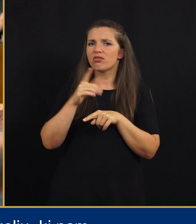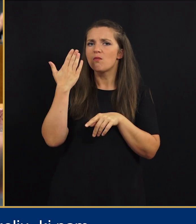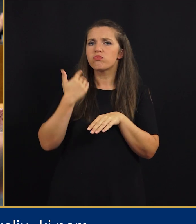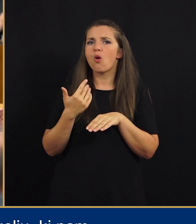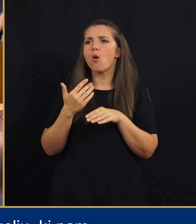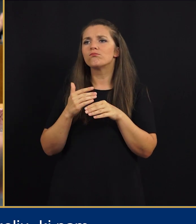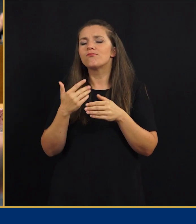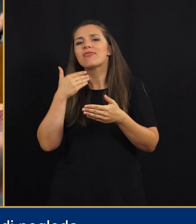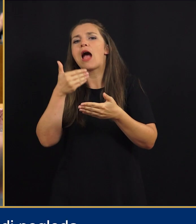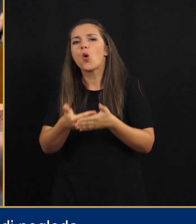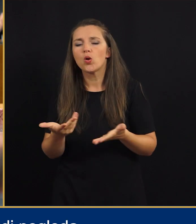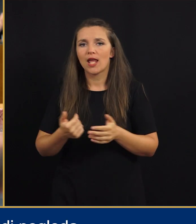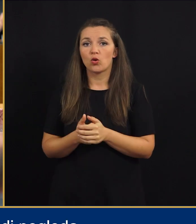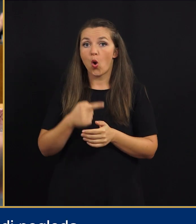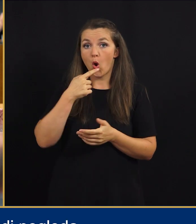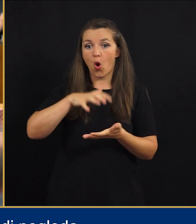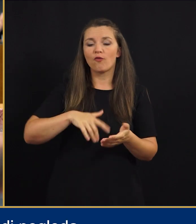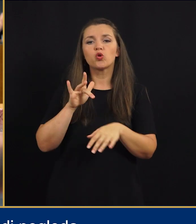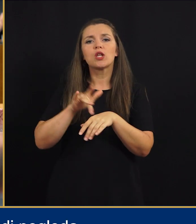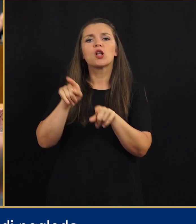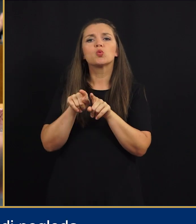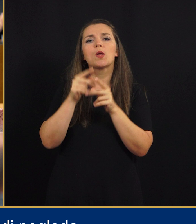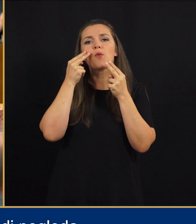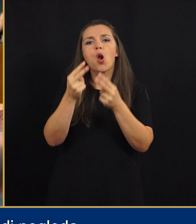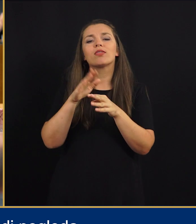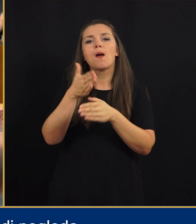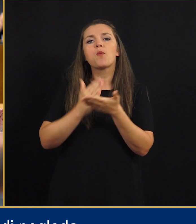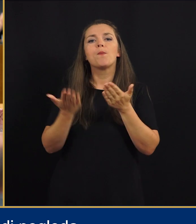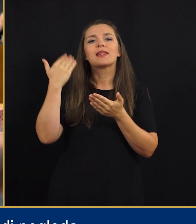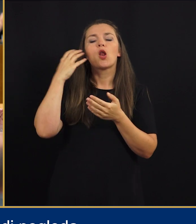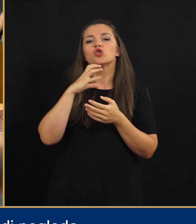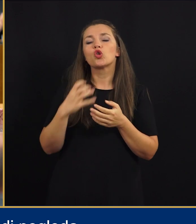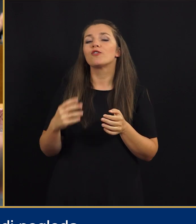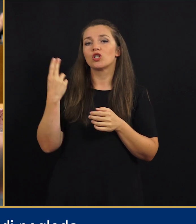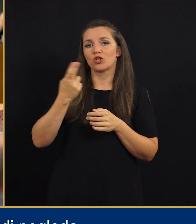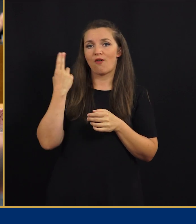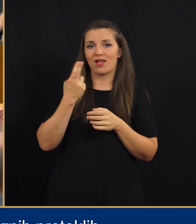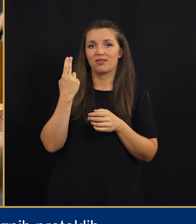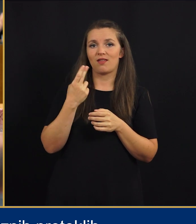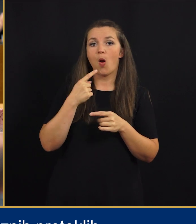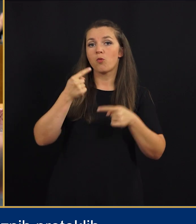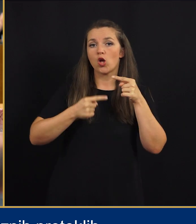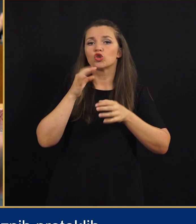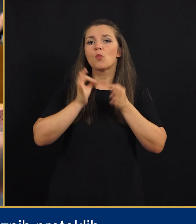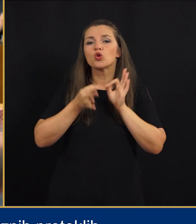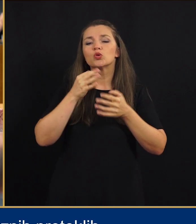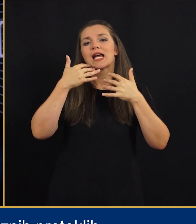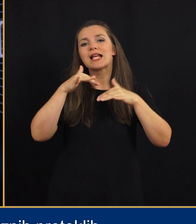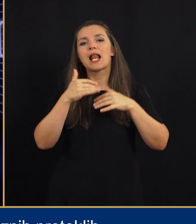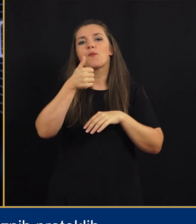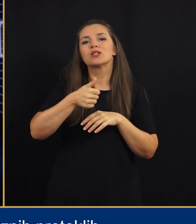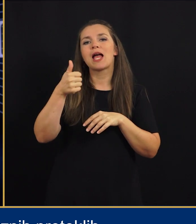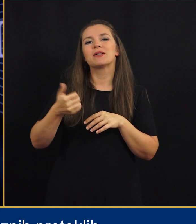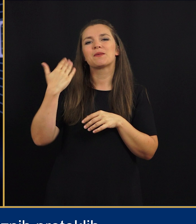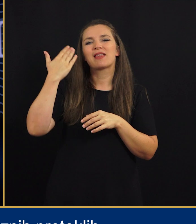bilo naklonjeno. V govoru se je dotaknila tudi pogleda na polpreteklo zgodovino Slovenije. Politični poskusi razlag